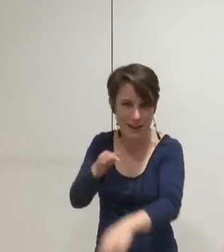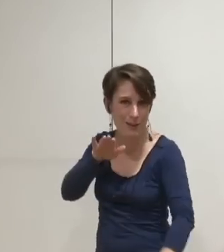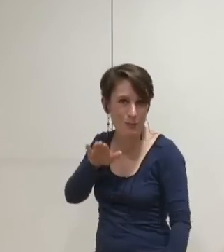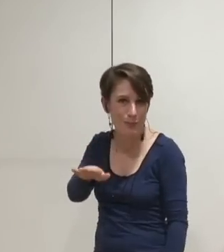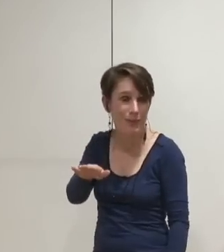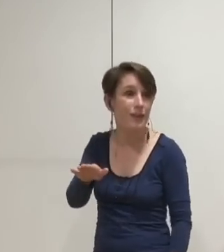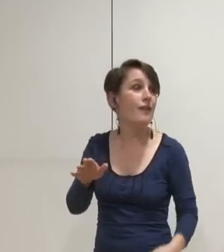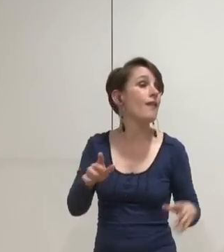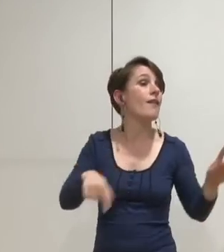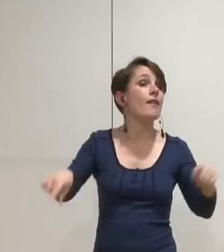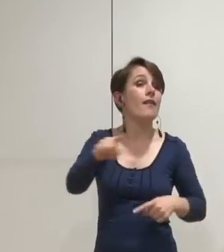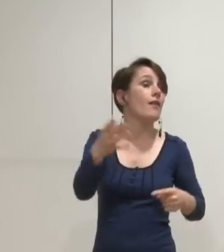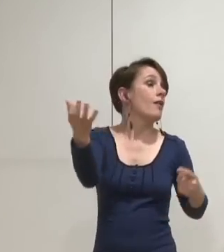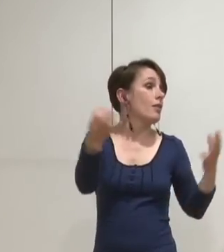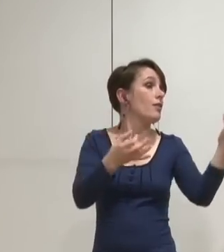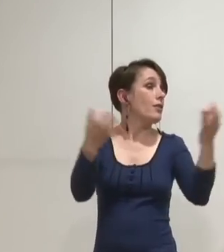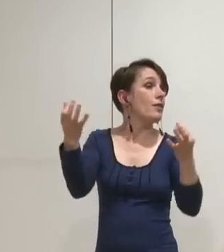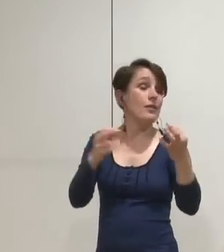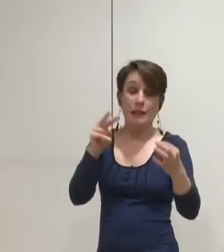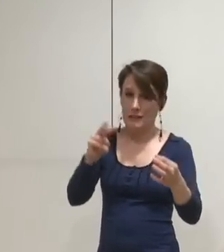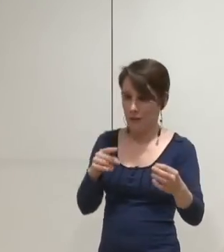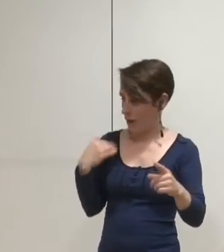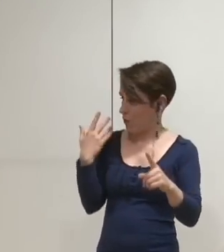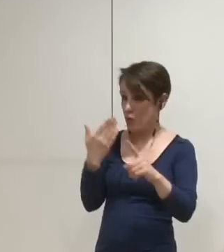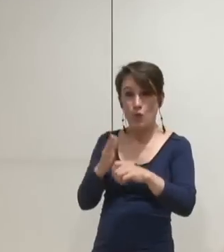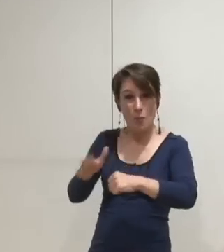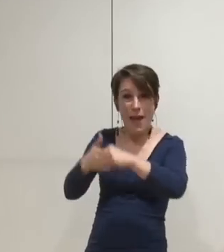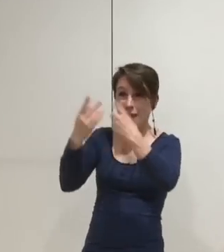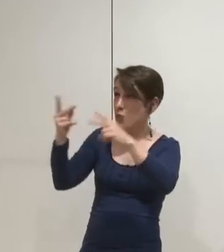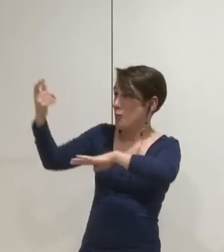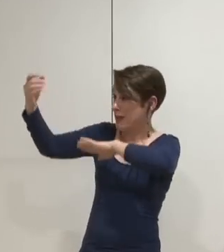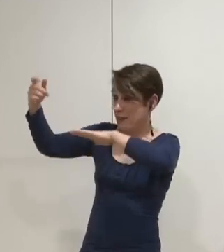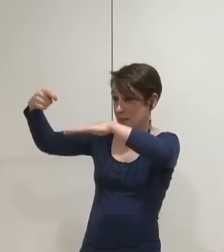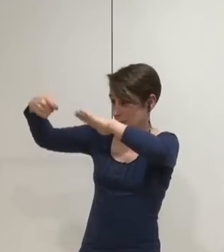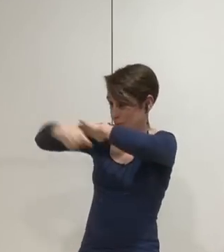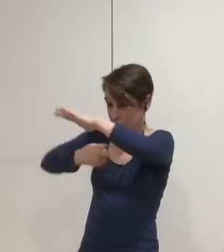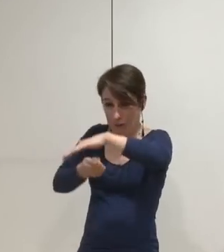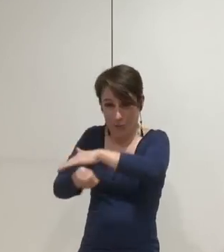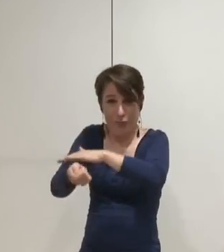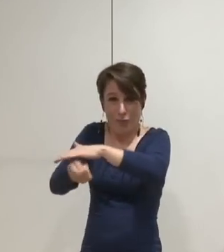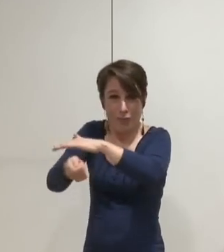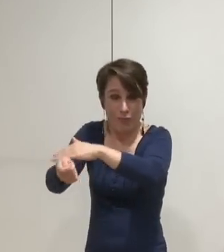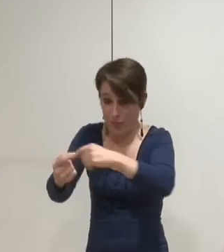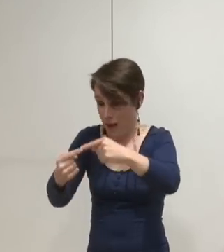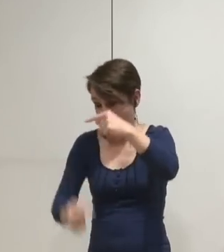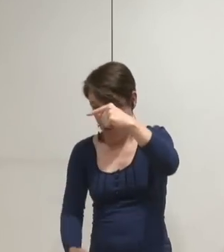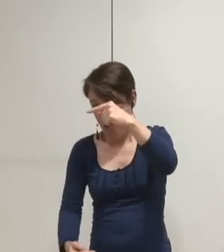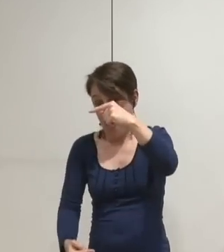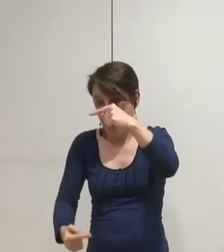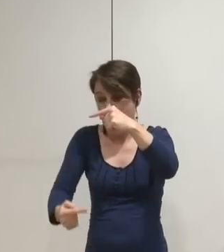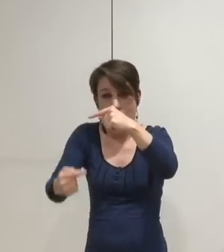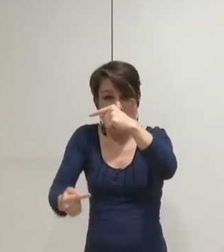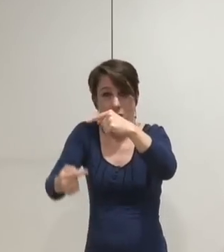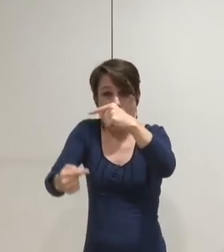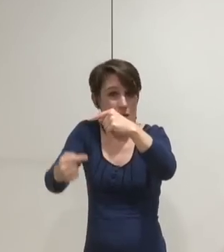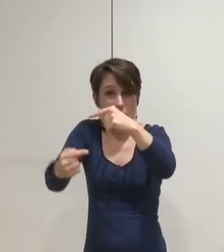ici et malgré les aides publiques nous ne rétablissons pas la situation on aura donc un effort à